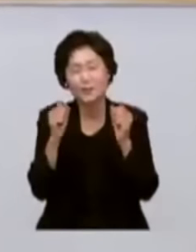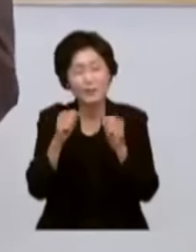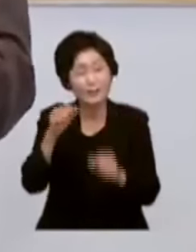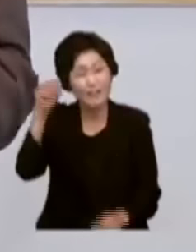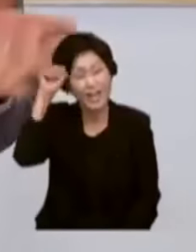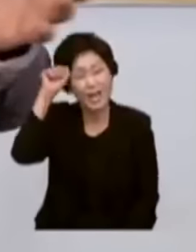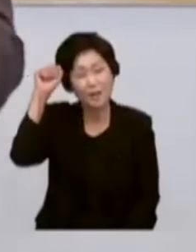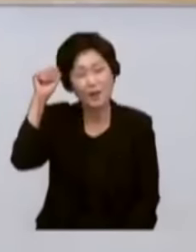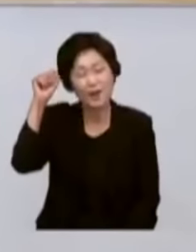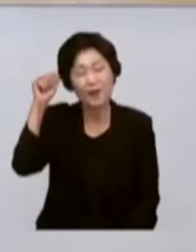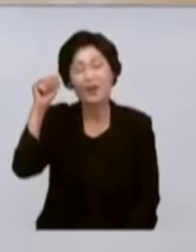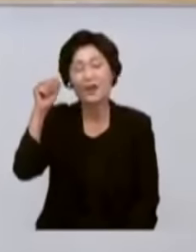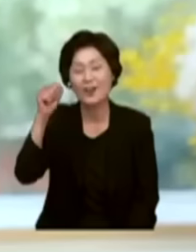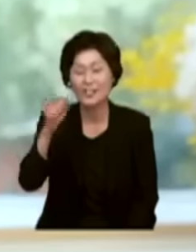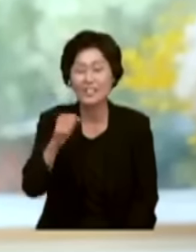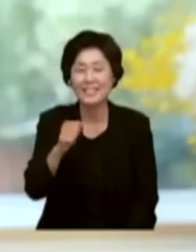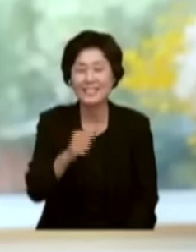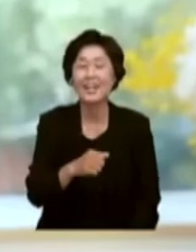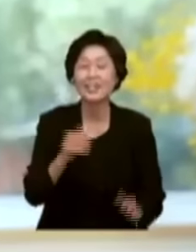차가운